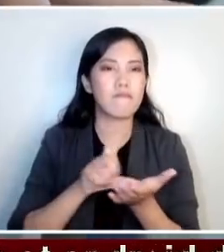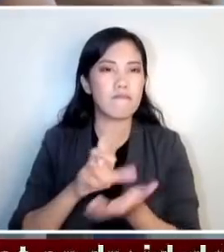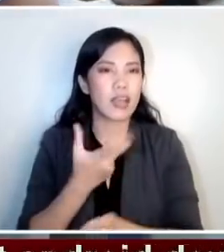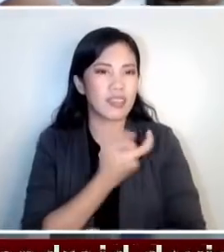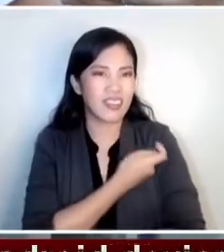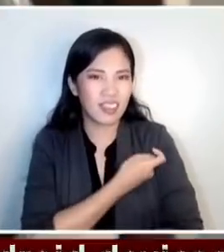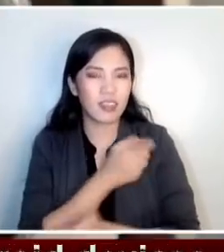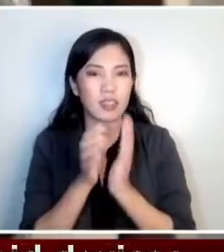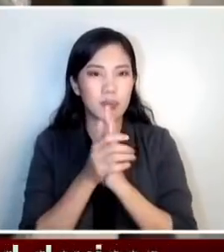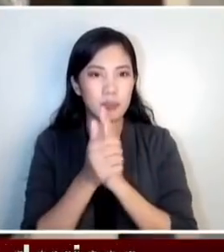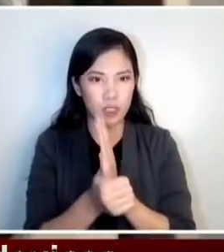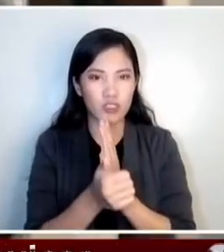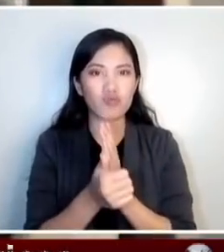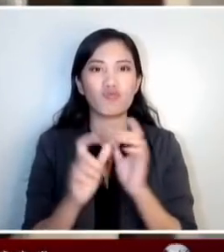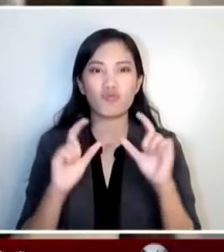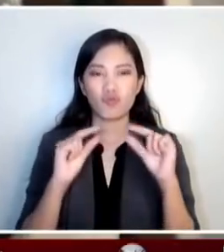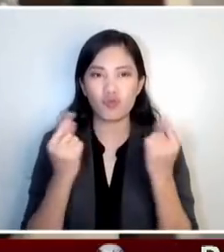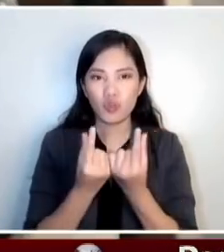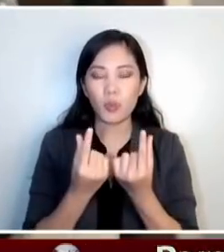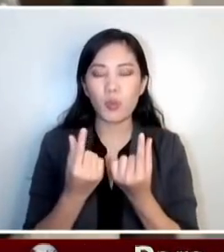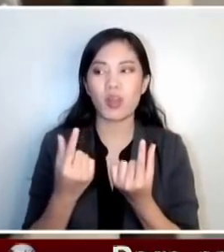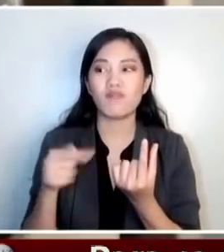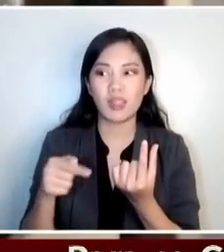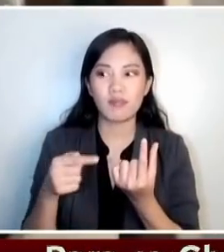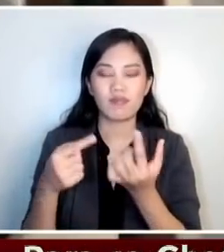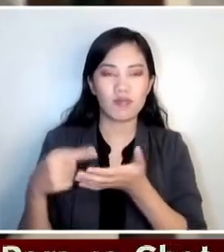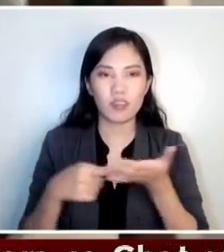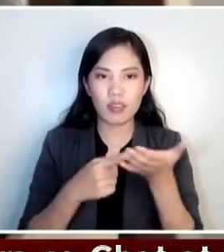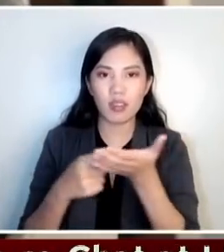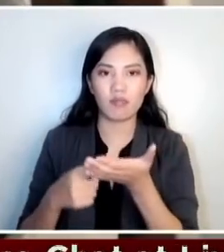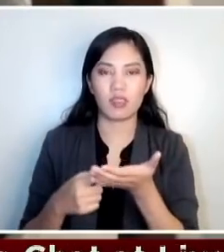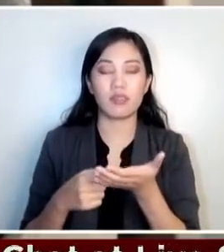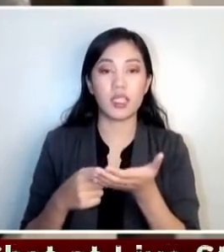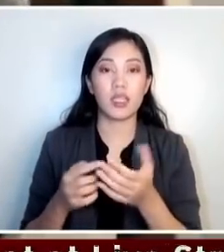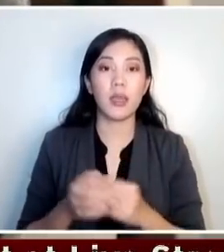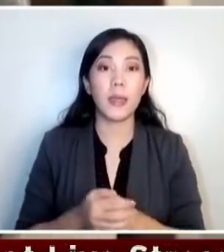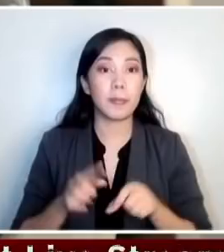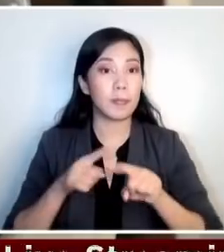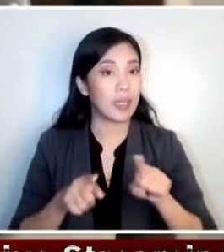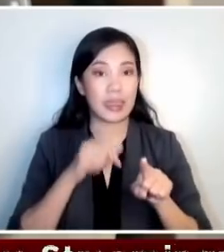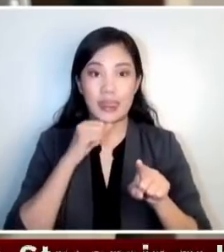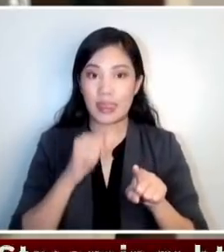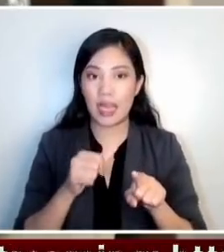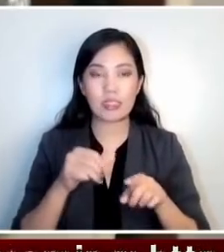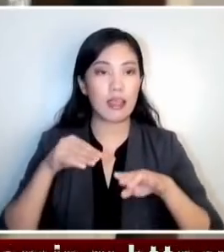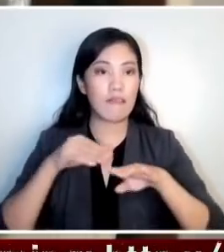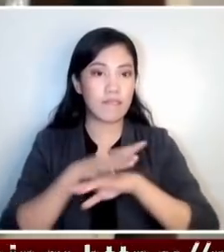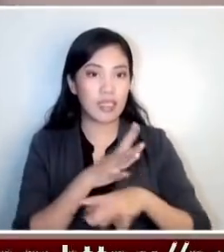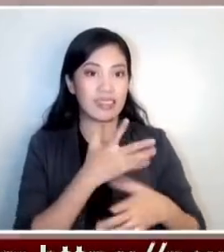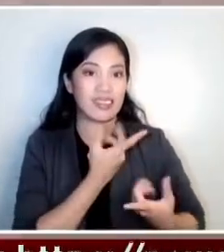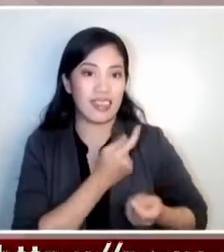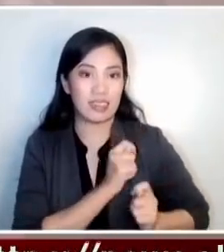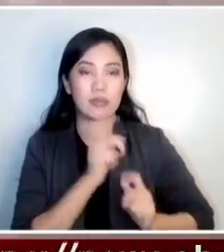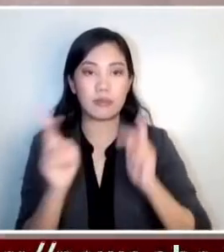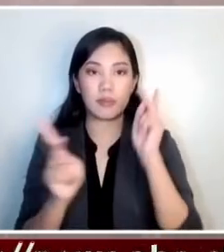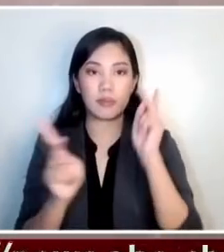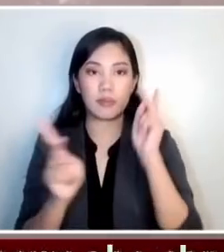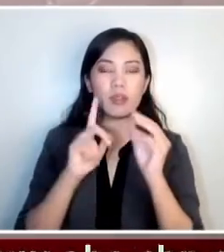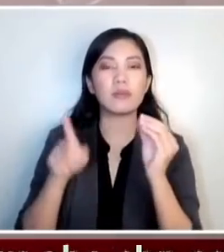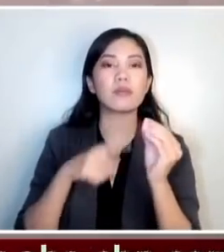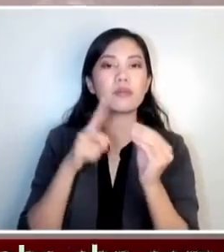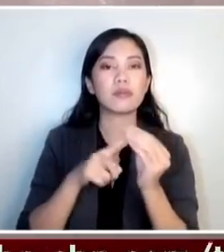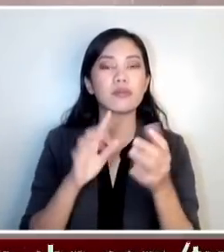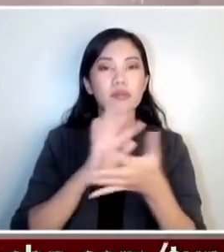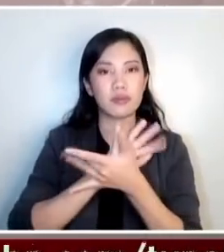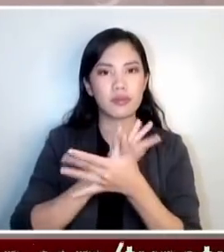sa Indonesia. Pero naniniwala siyang hindi ito makaaapekto sa kumpiyansa ng publiko sa COVID vaccines. Sa higit